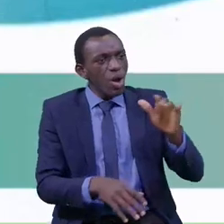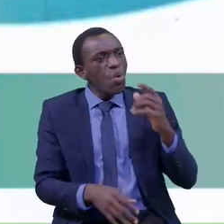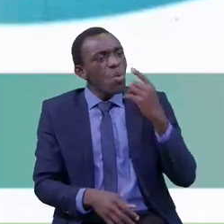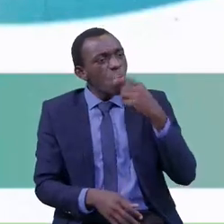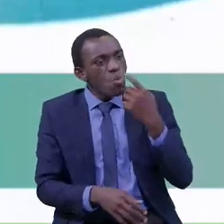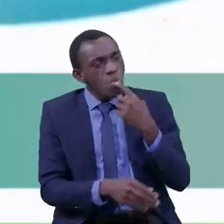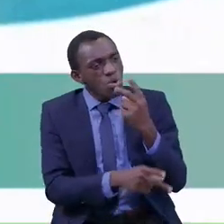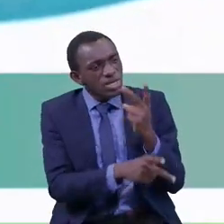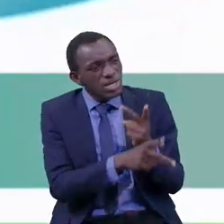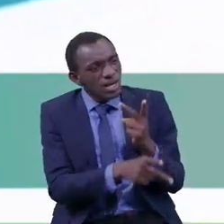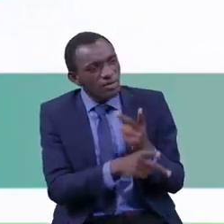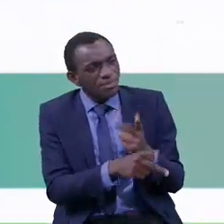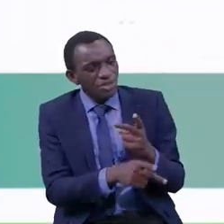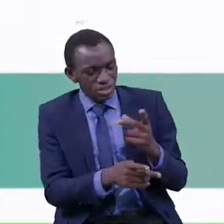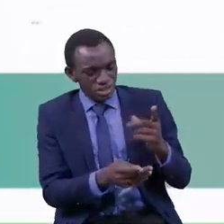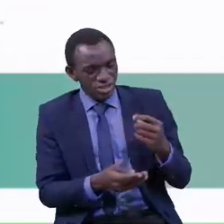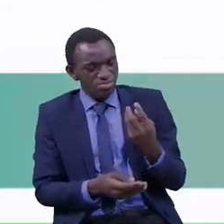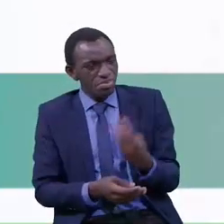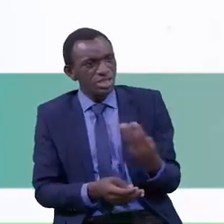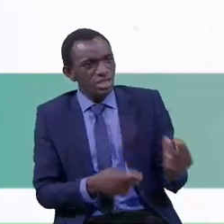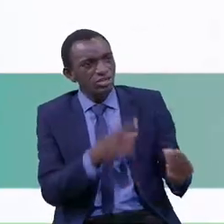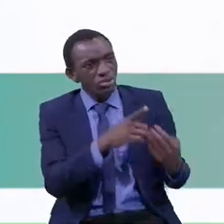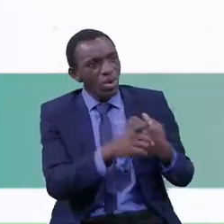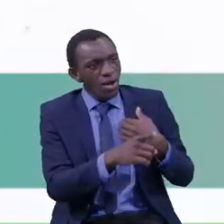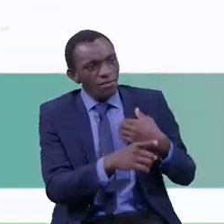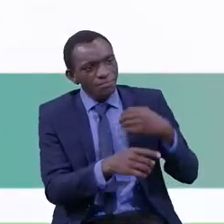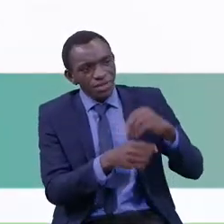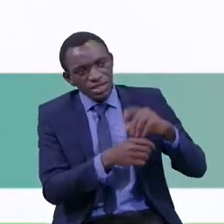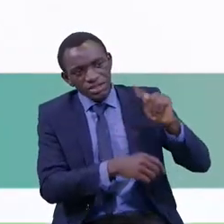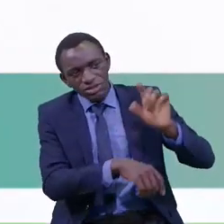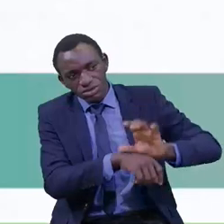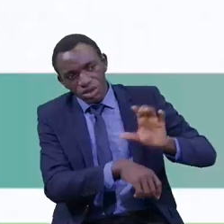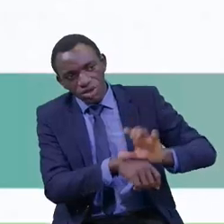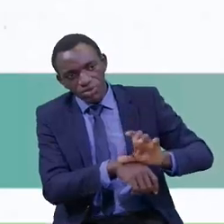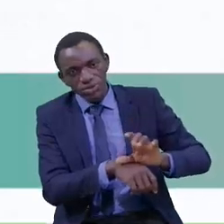là l'épicerie des biens que vous avez dans la dénomination, dans une